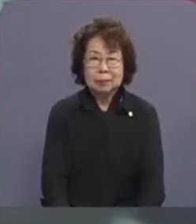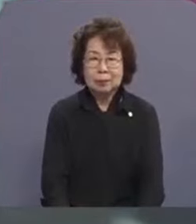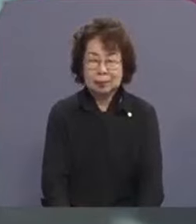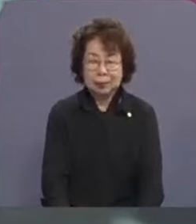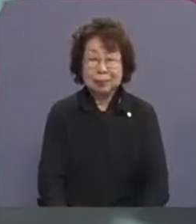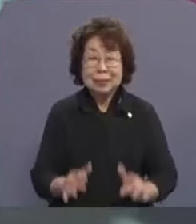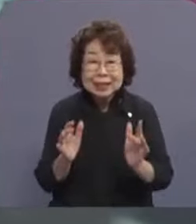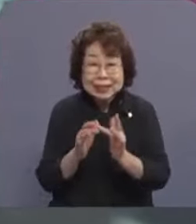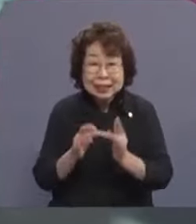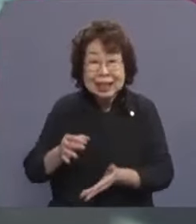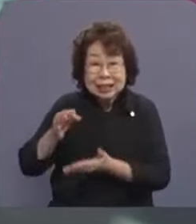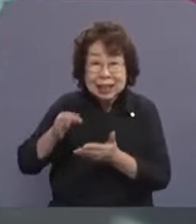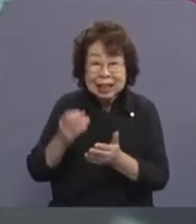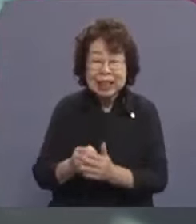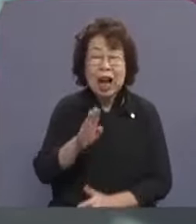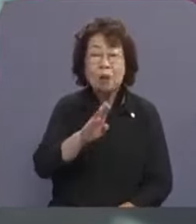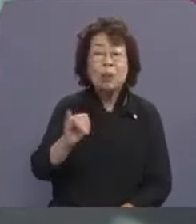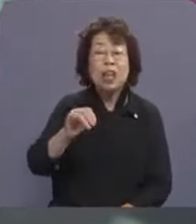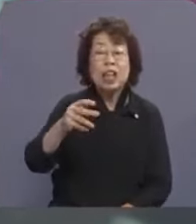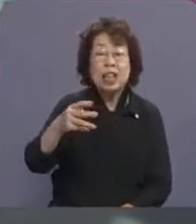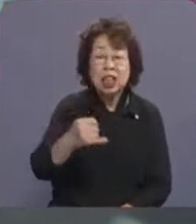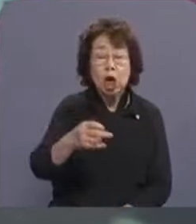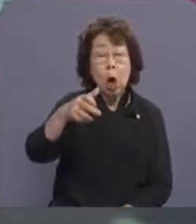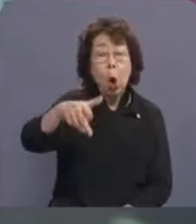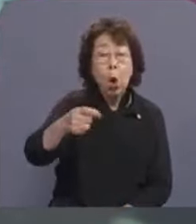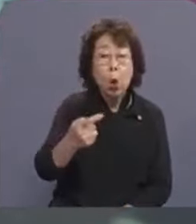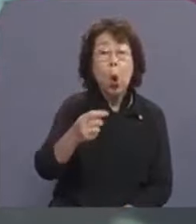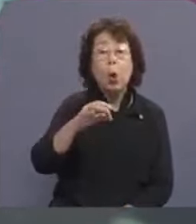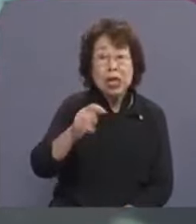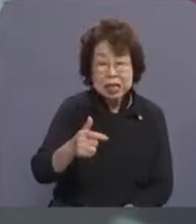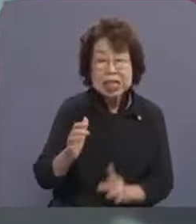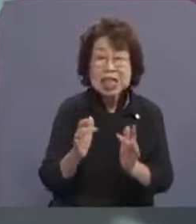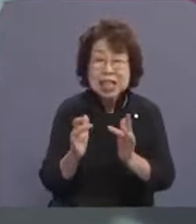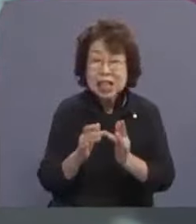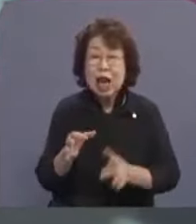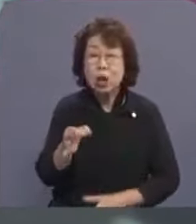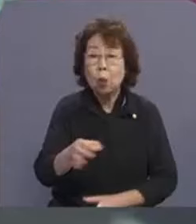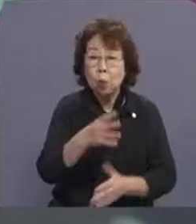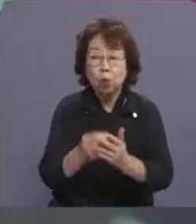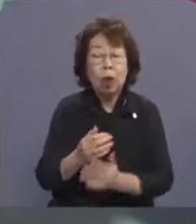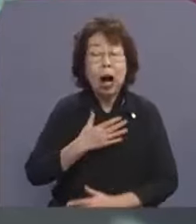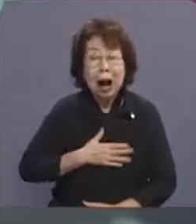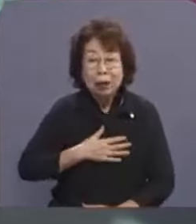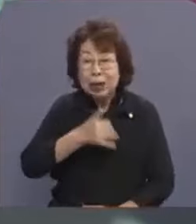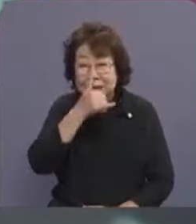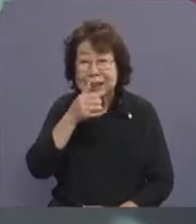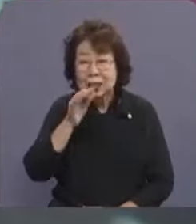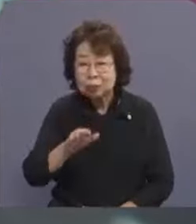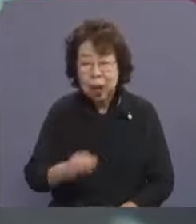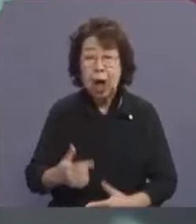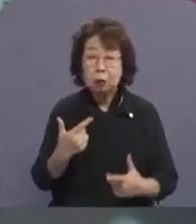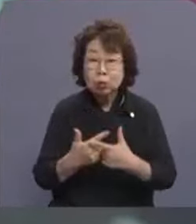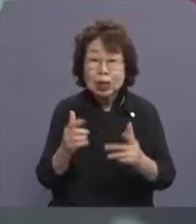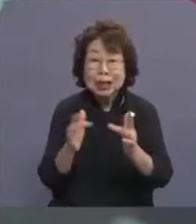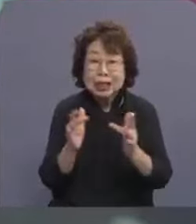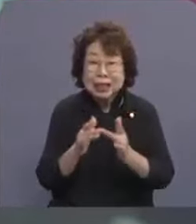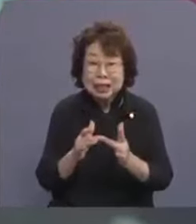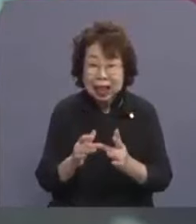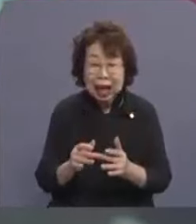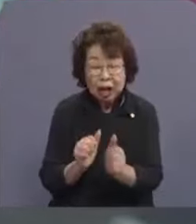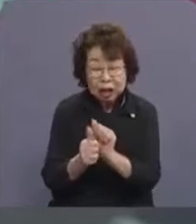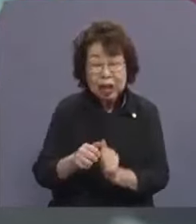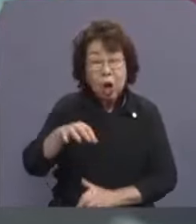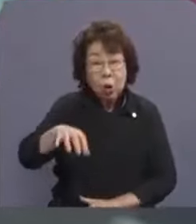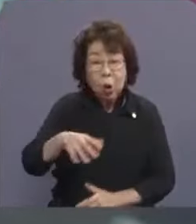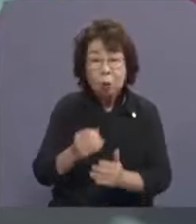네 디지털 자산은 비트코인 또 이더리움 같은 암호 화폐라고 많은 분들이 생각하실 텐데요 부산 디지털 자산 거래